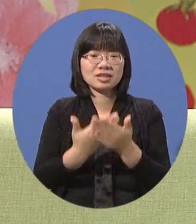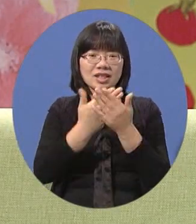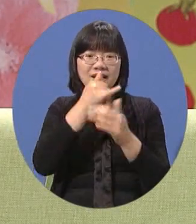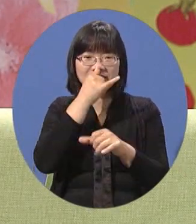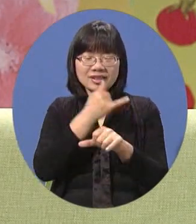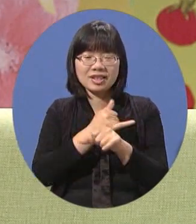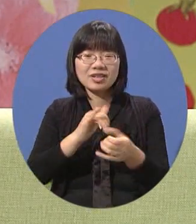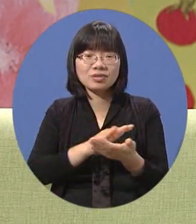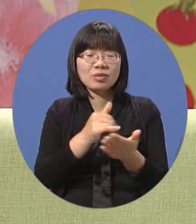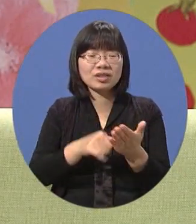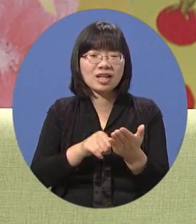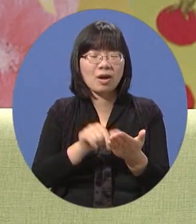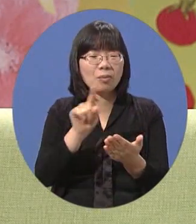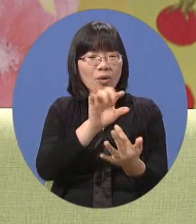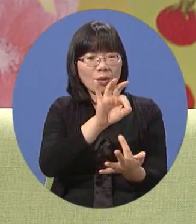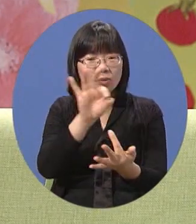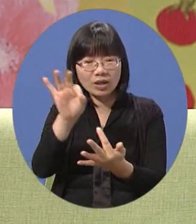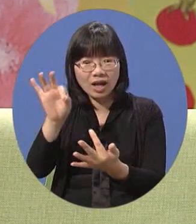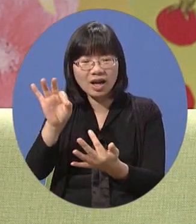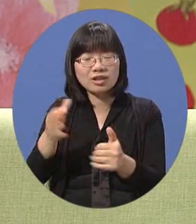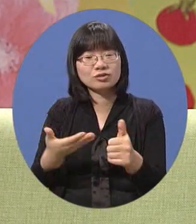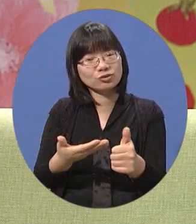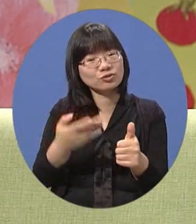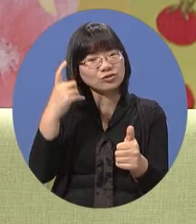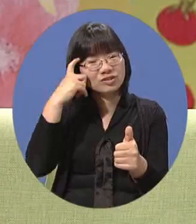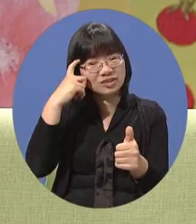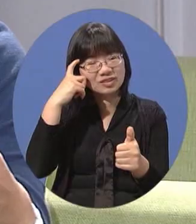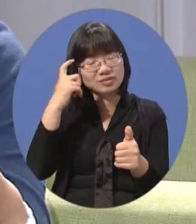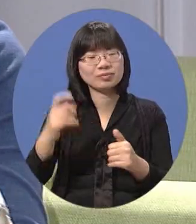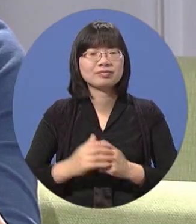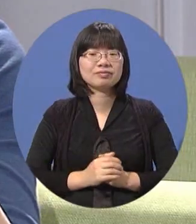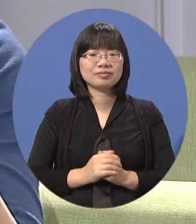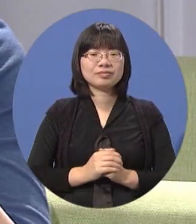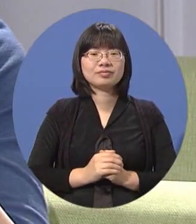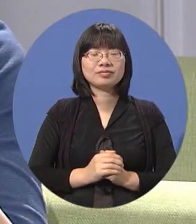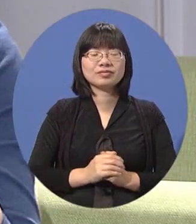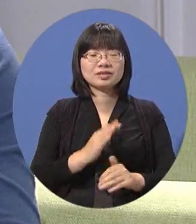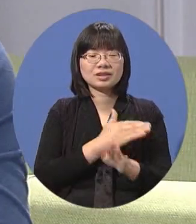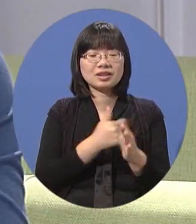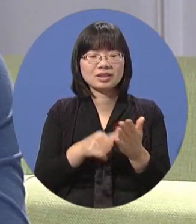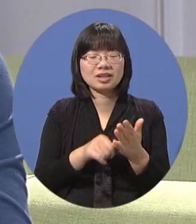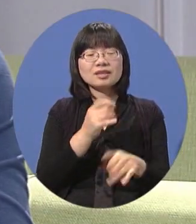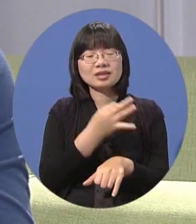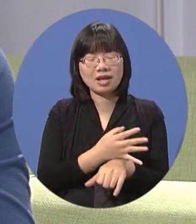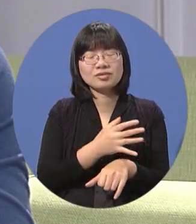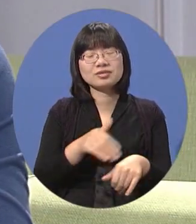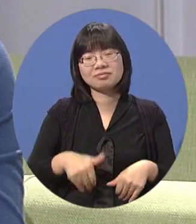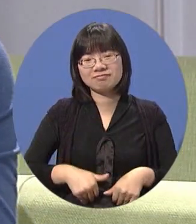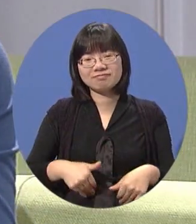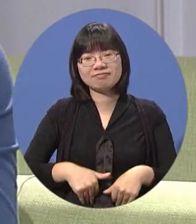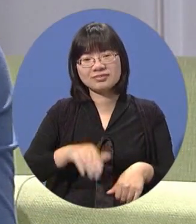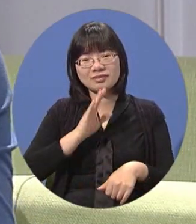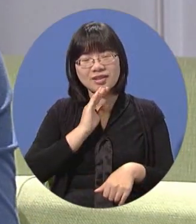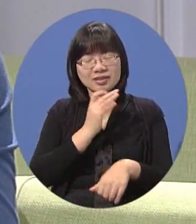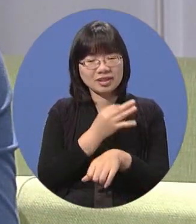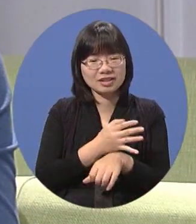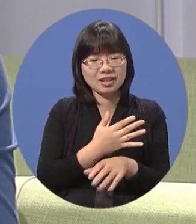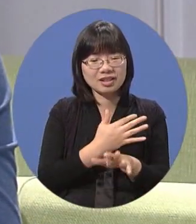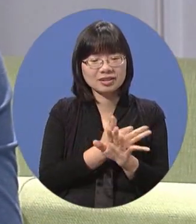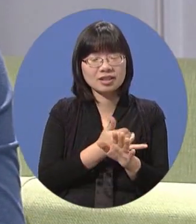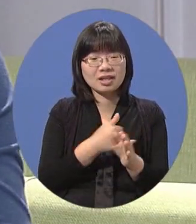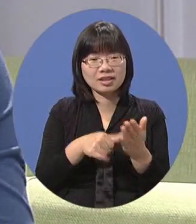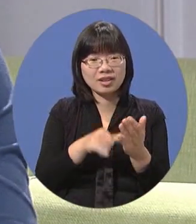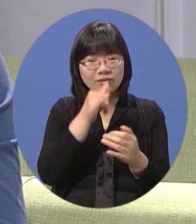네. 놀잇감은 어떤 걸 골라서 놀게 해주면 좋을까요? 어쨌거나 네. 장난감이 단순해야 돼요. 네. 아~ 단순한